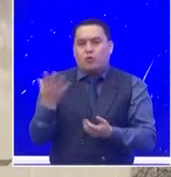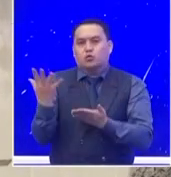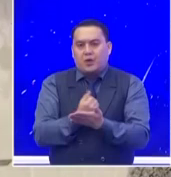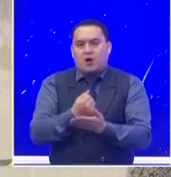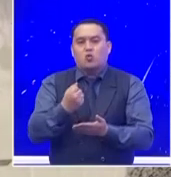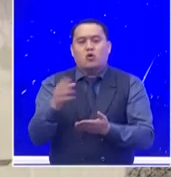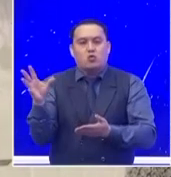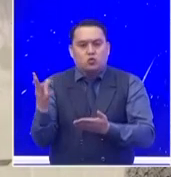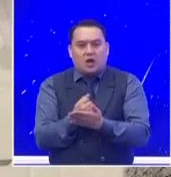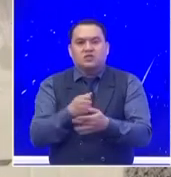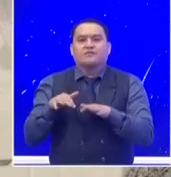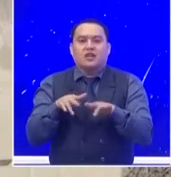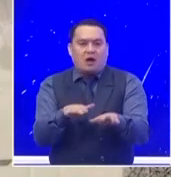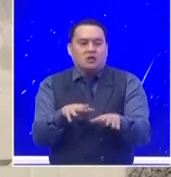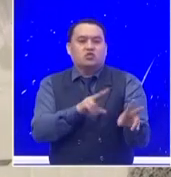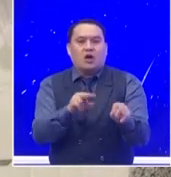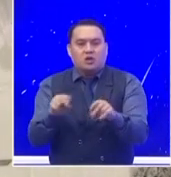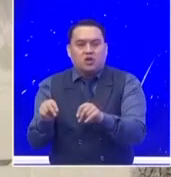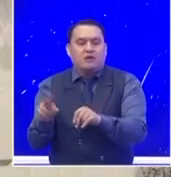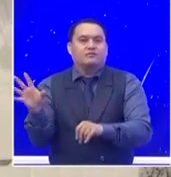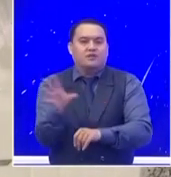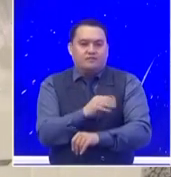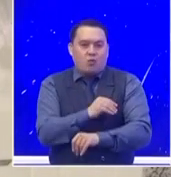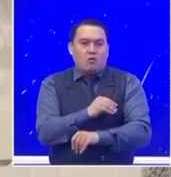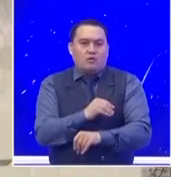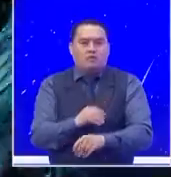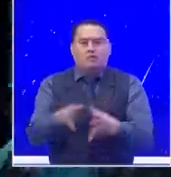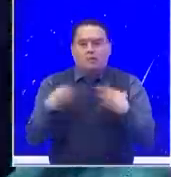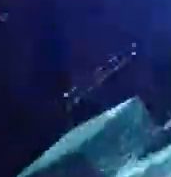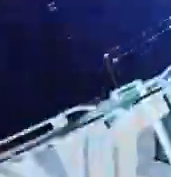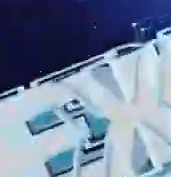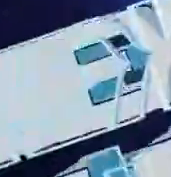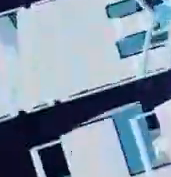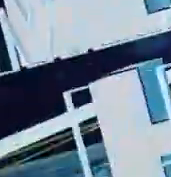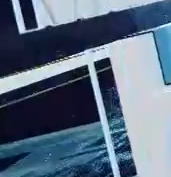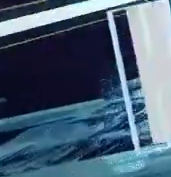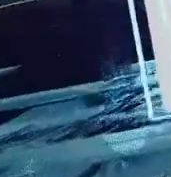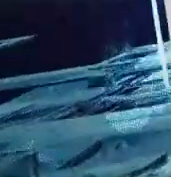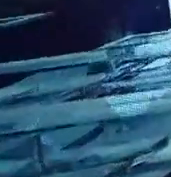успехов, удачи во всех делах, счастья, благополучия семьям.